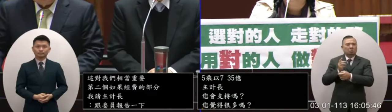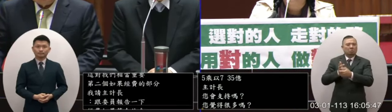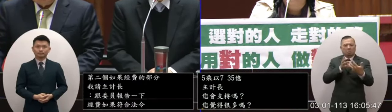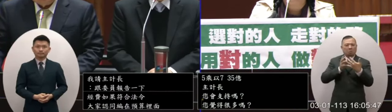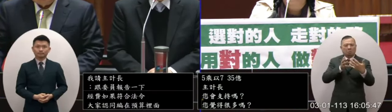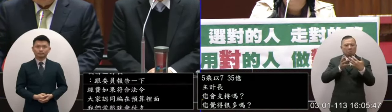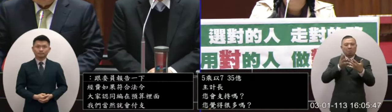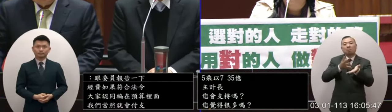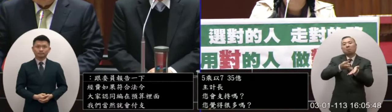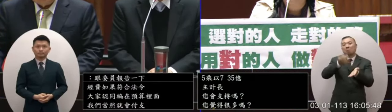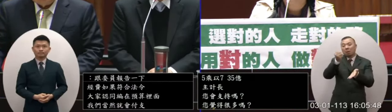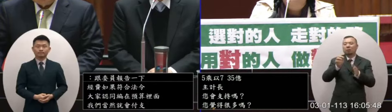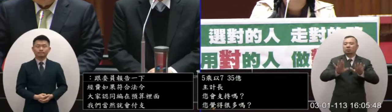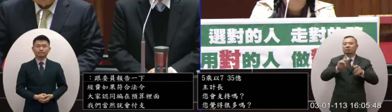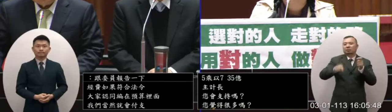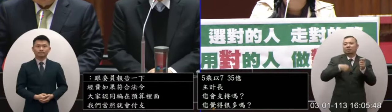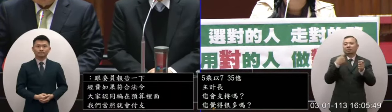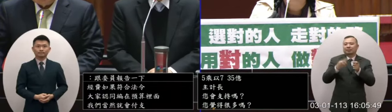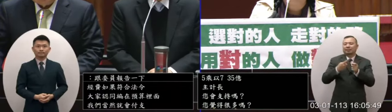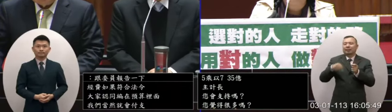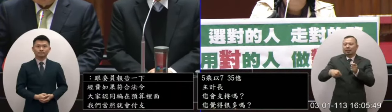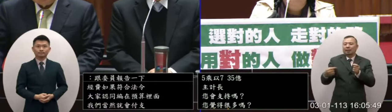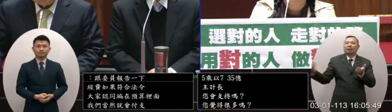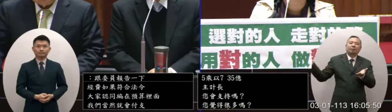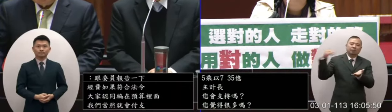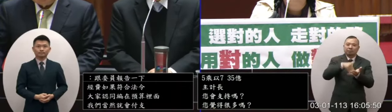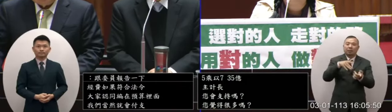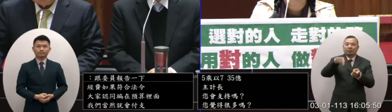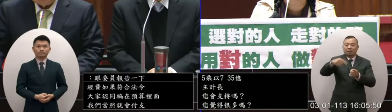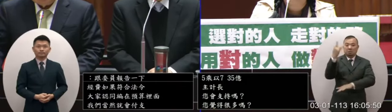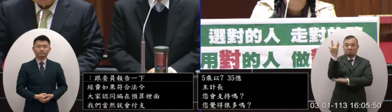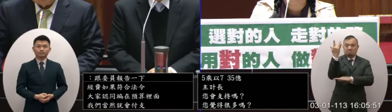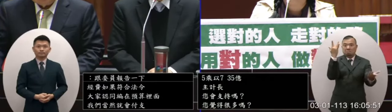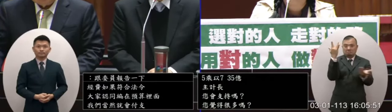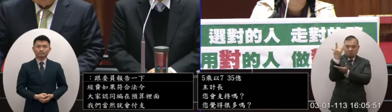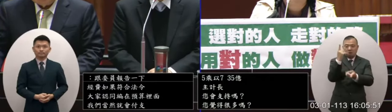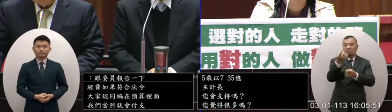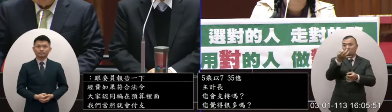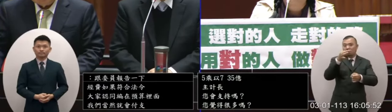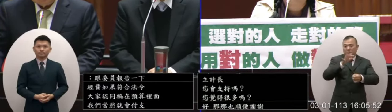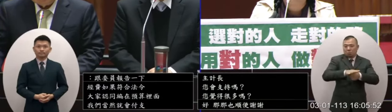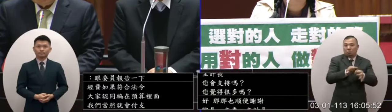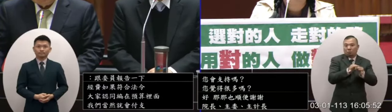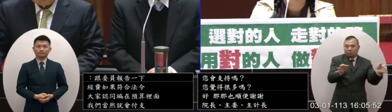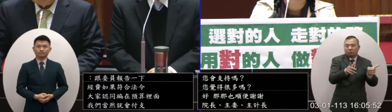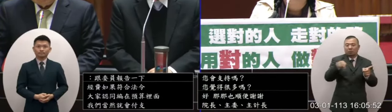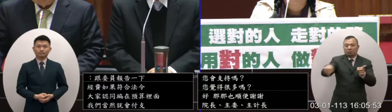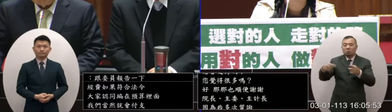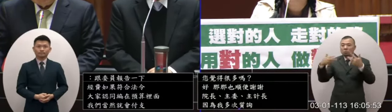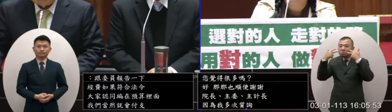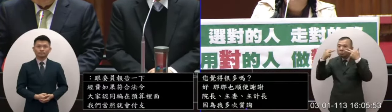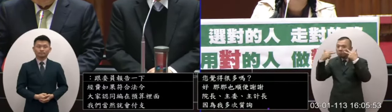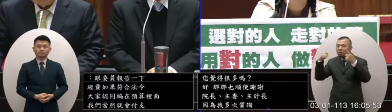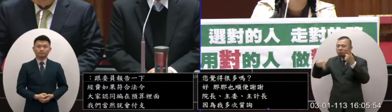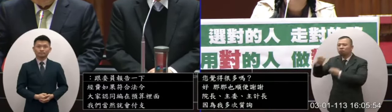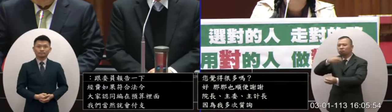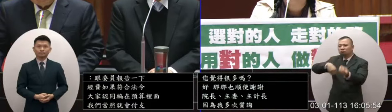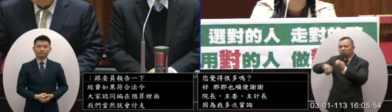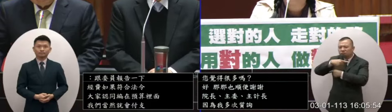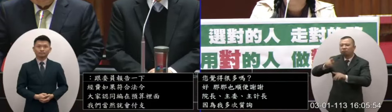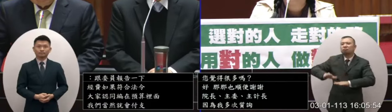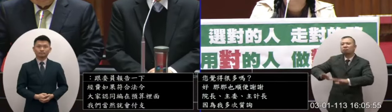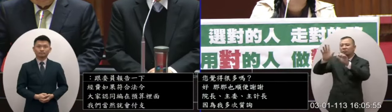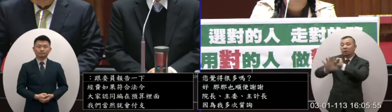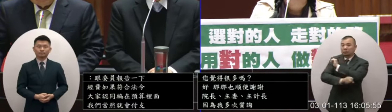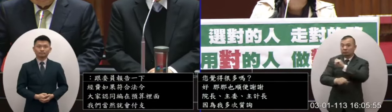于今年度我们已经正式看到进发补偿金不再动用原民会的综合发展基金，而是列在原民